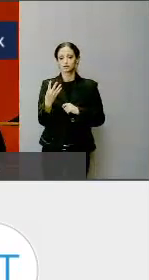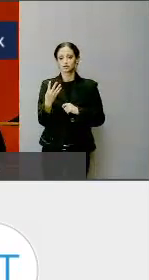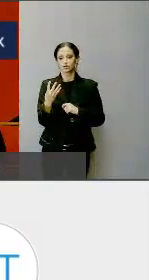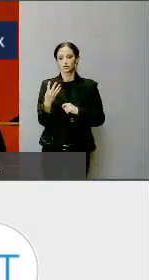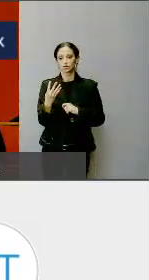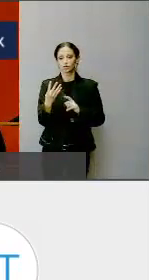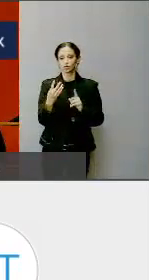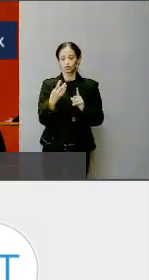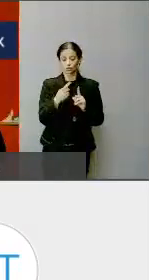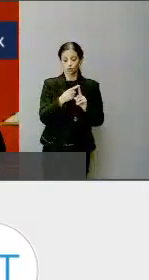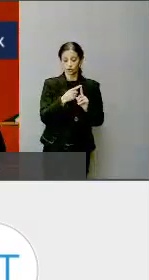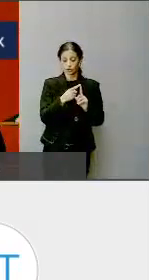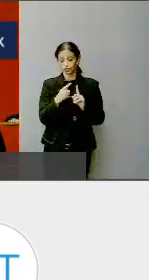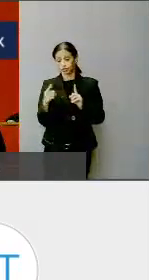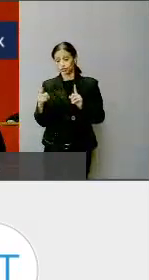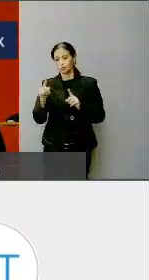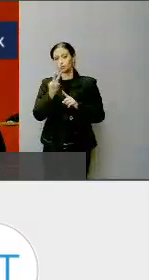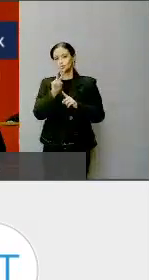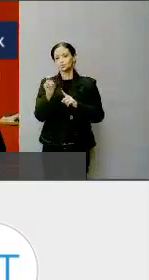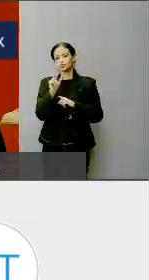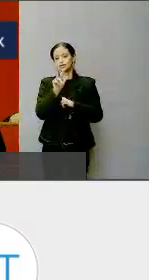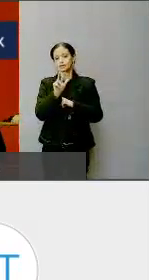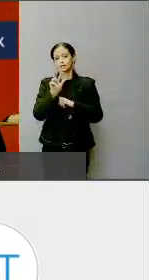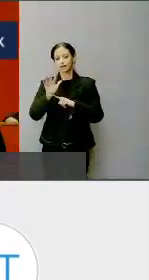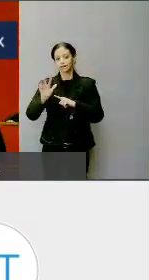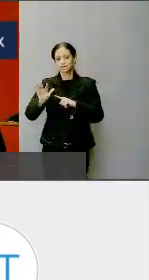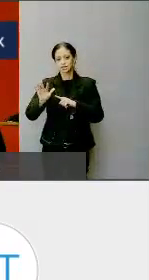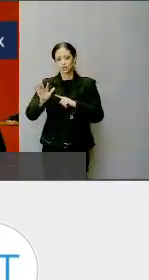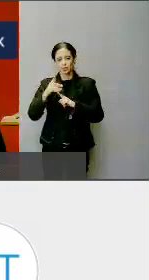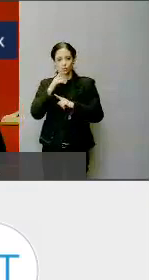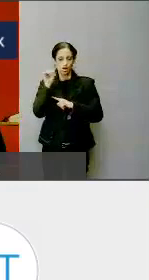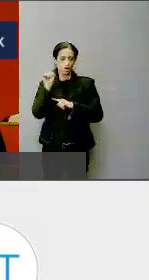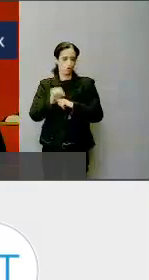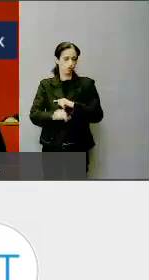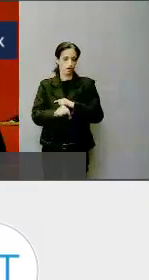al 235 contrari